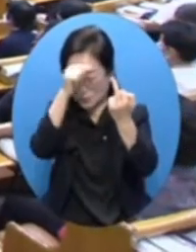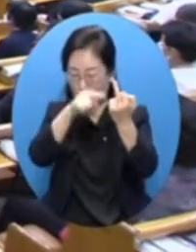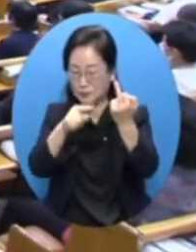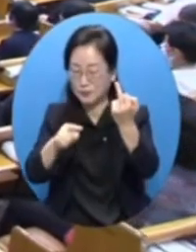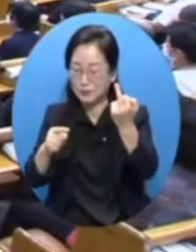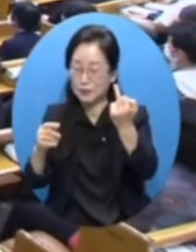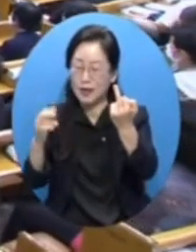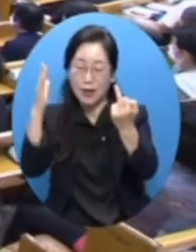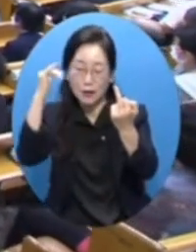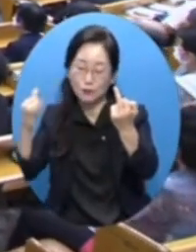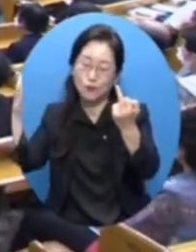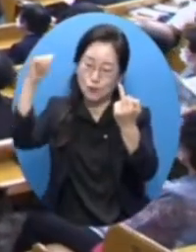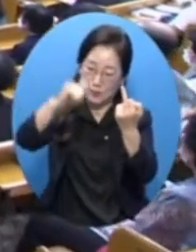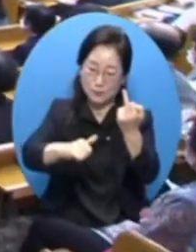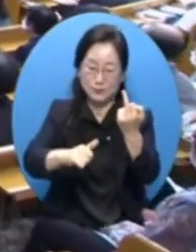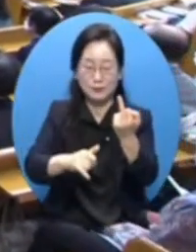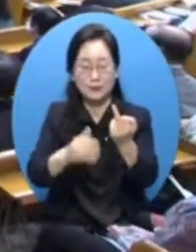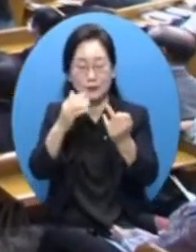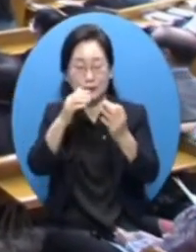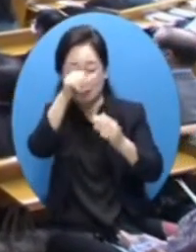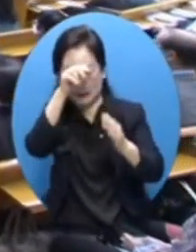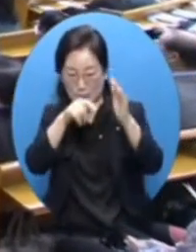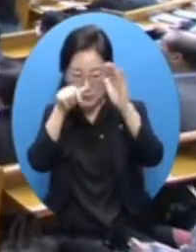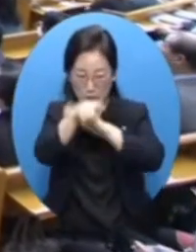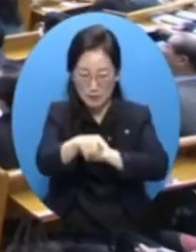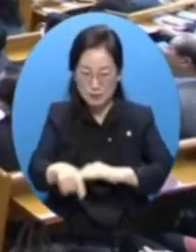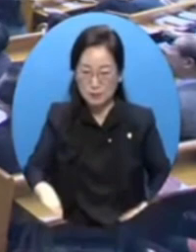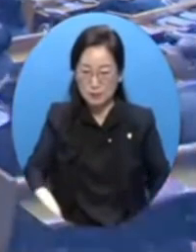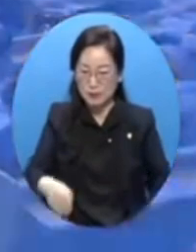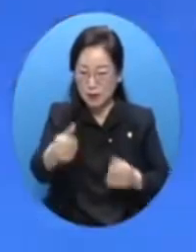때를 쓰면서 이것저것 사달라고 아버지한테 쫄읍니다.